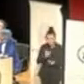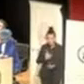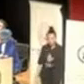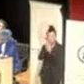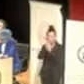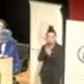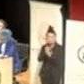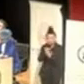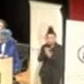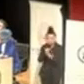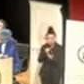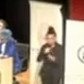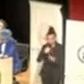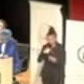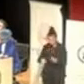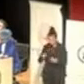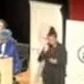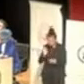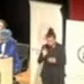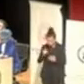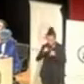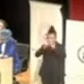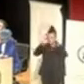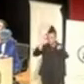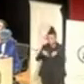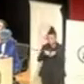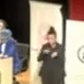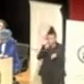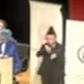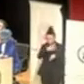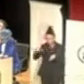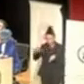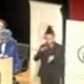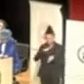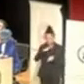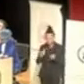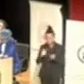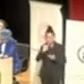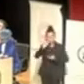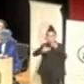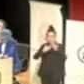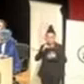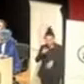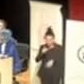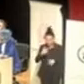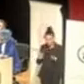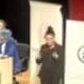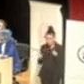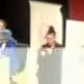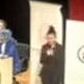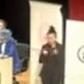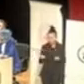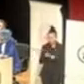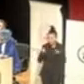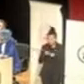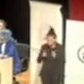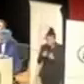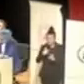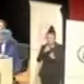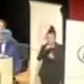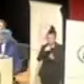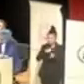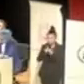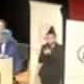karşılarında orada aktarmaları gereken bir tablo varsa bunu oraya nasıl yansıtmaları gerektiği birlikte çalışmalarla